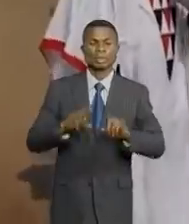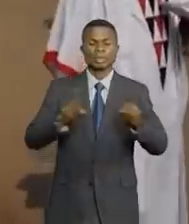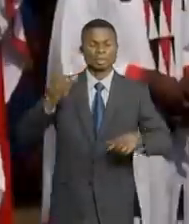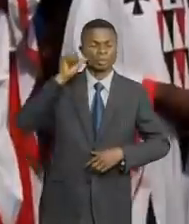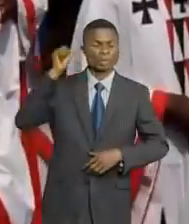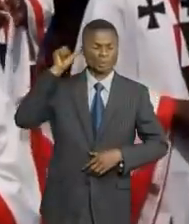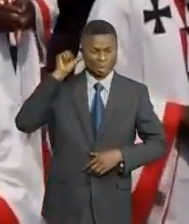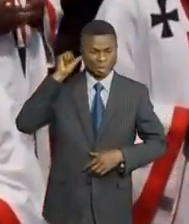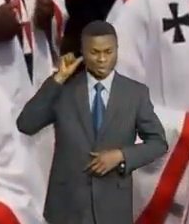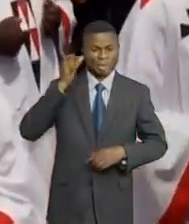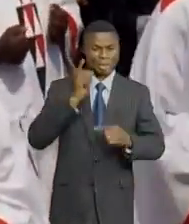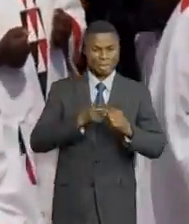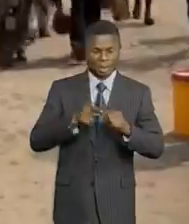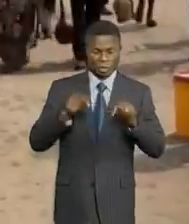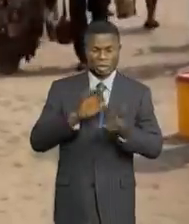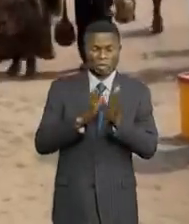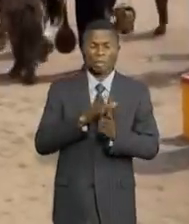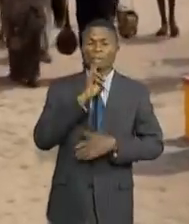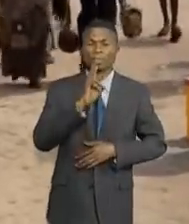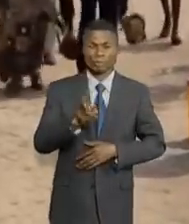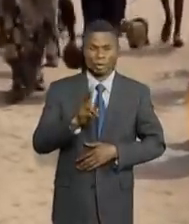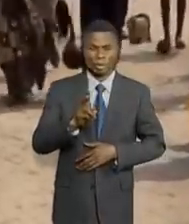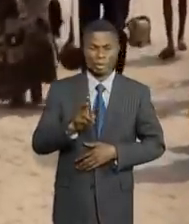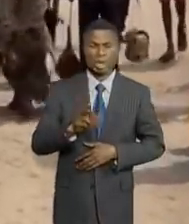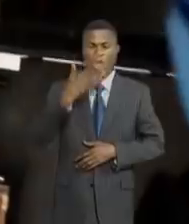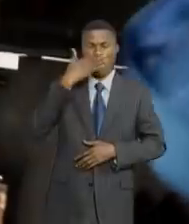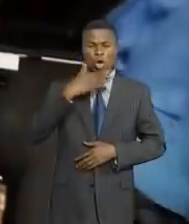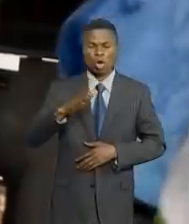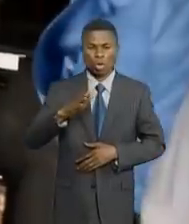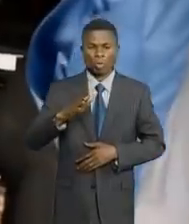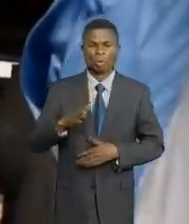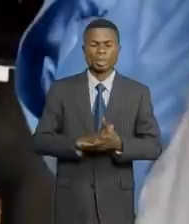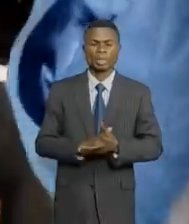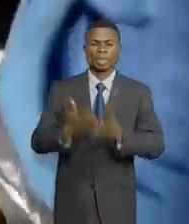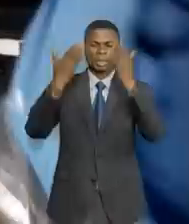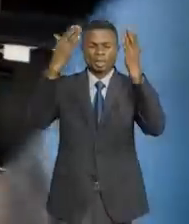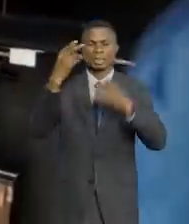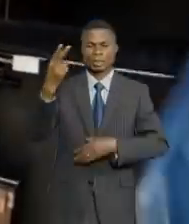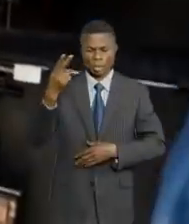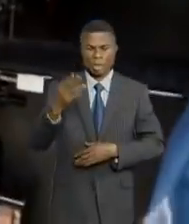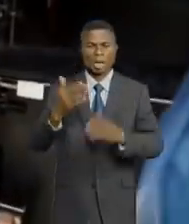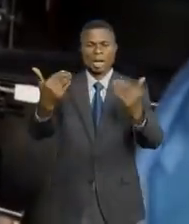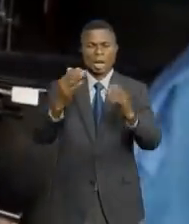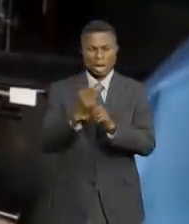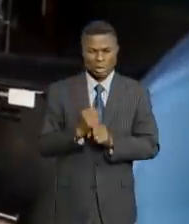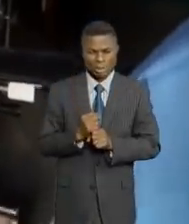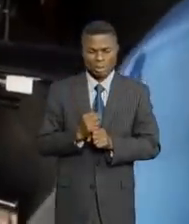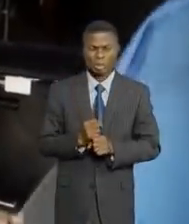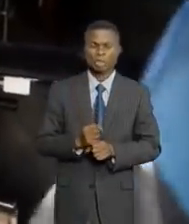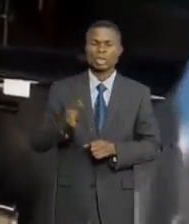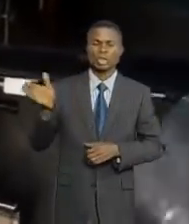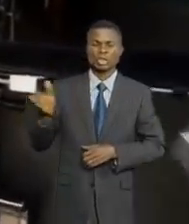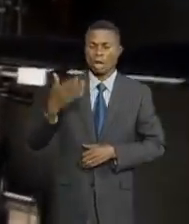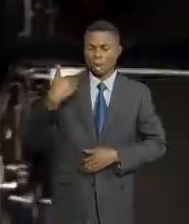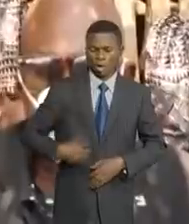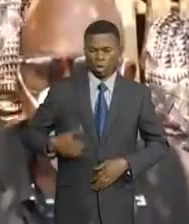un luxe et aujourd'hui une réalité. Le centre de santé de Kinzambi 2 a été doté d'un bloc opératoire moderne pour des soins de